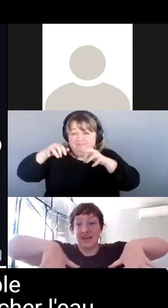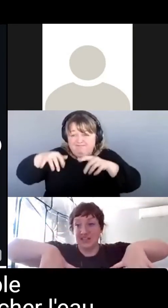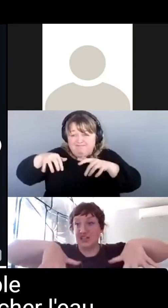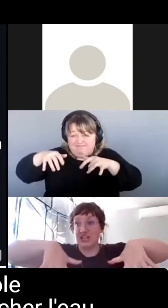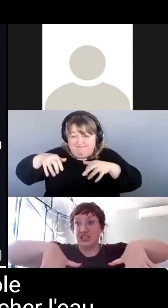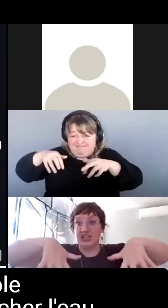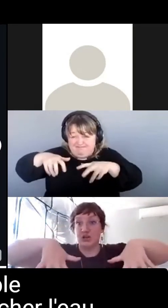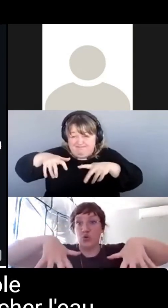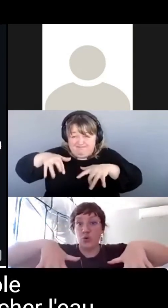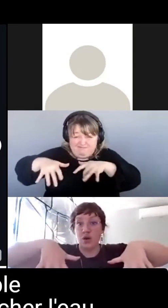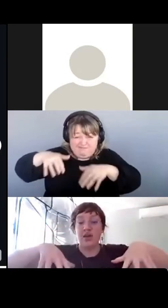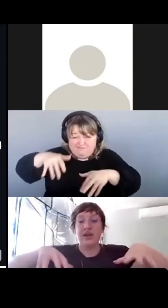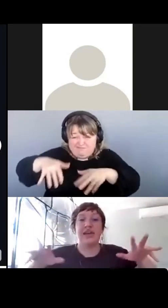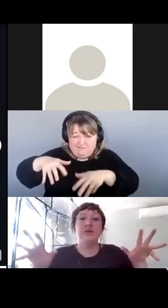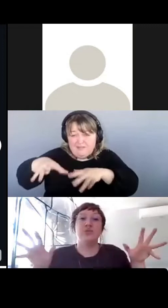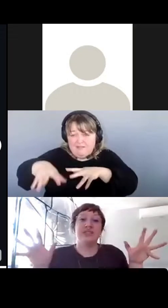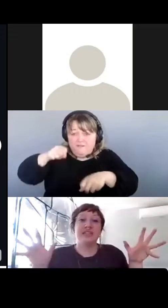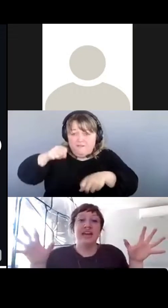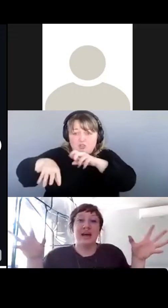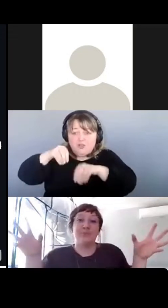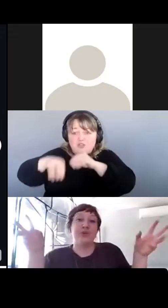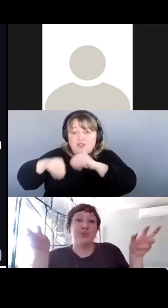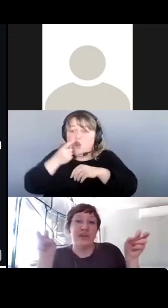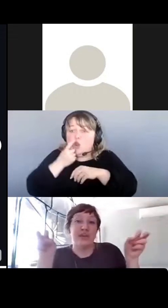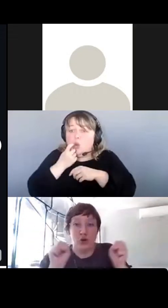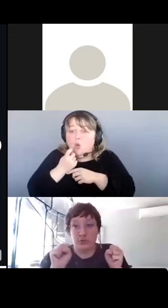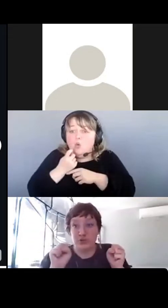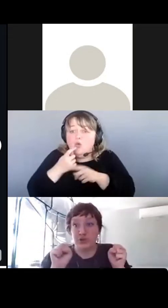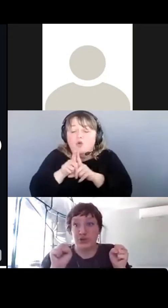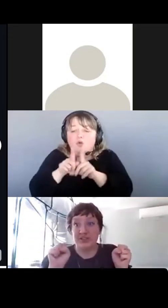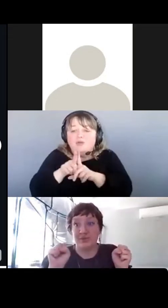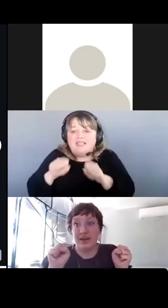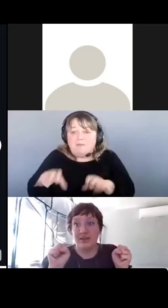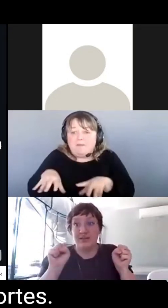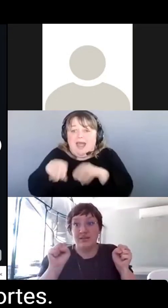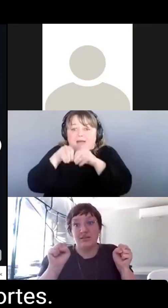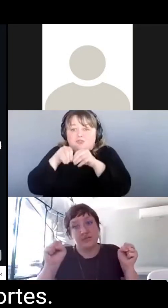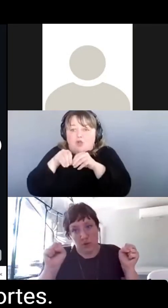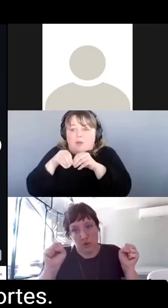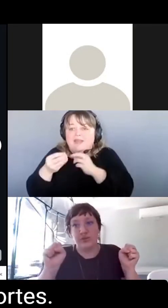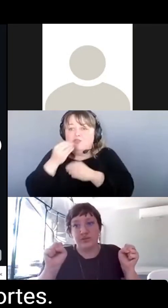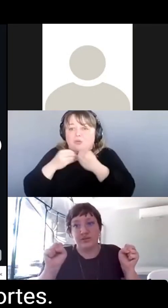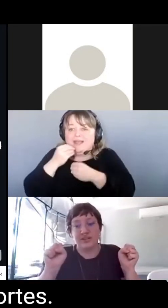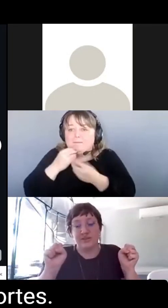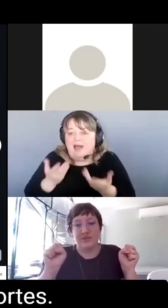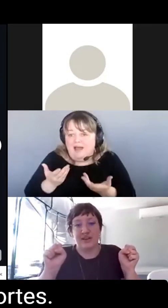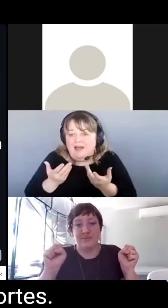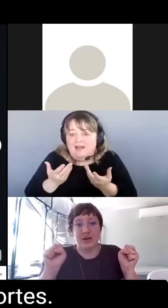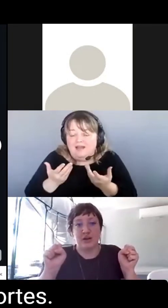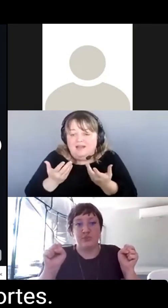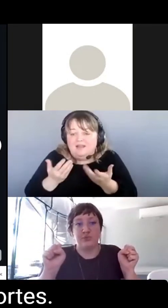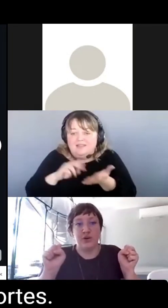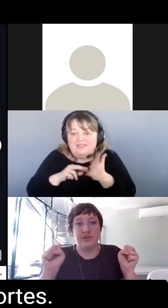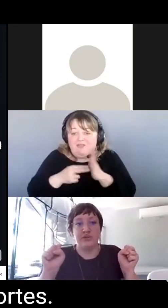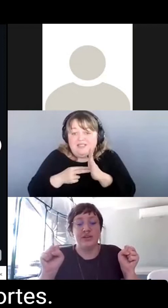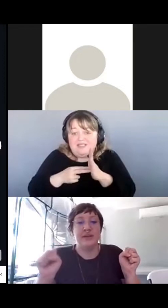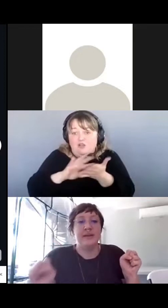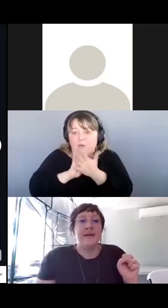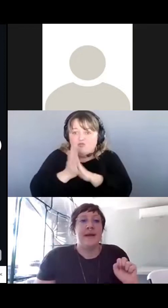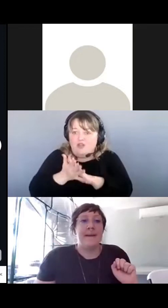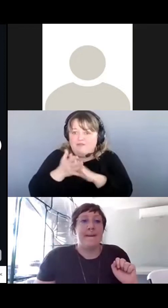racines puis aller chercher l'eau et aussi absorber encore plus de nutriments. Donc, ça va faire des plantes plus